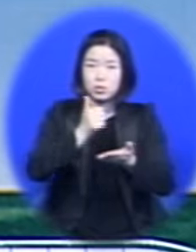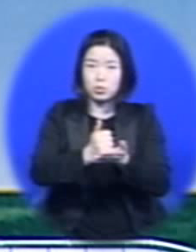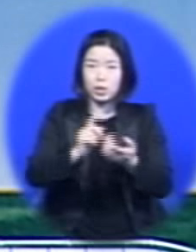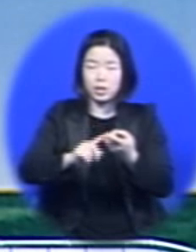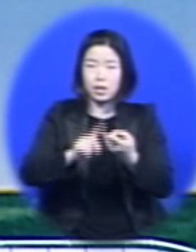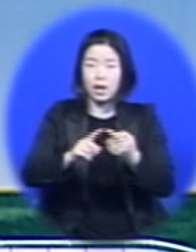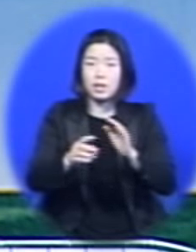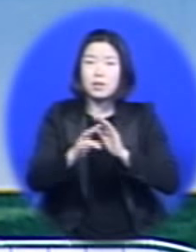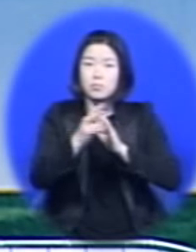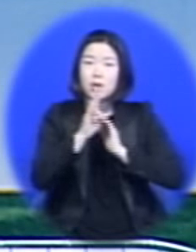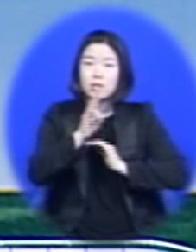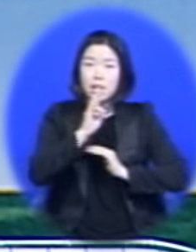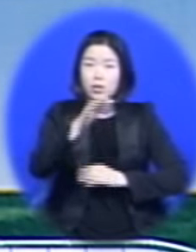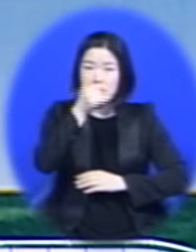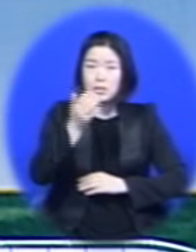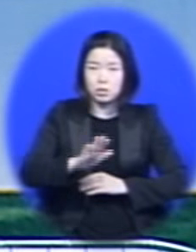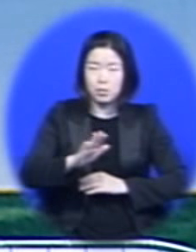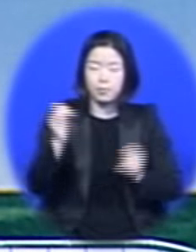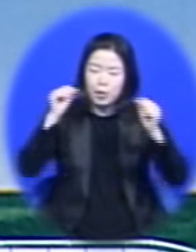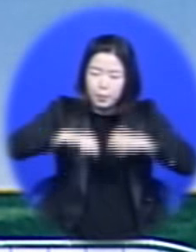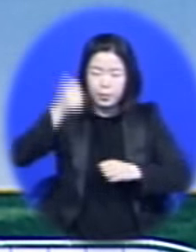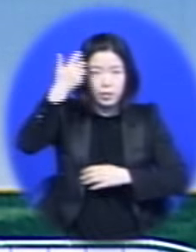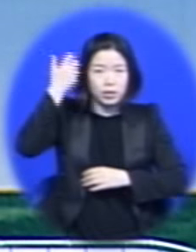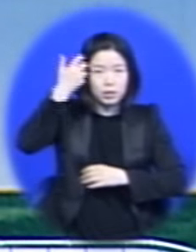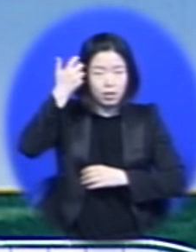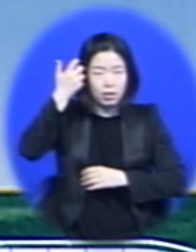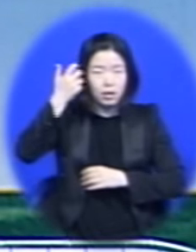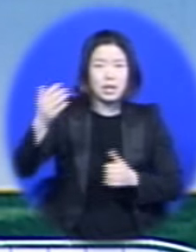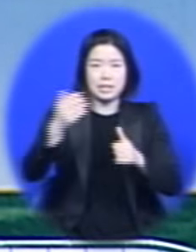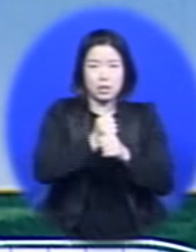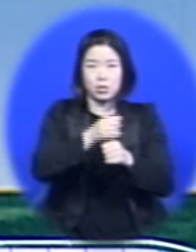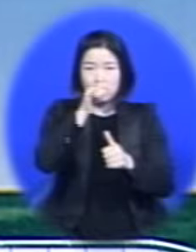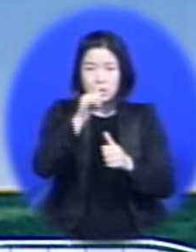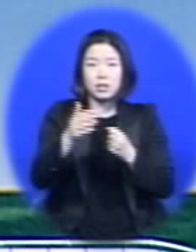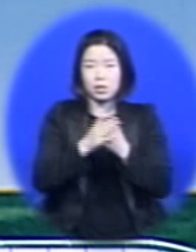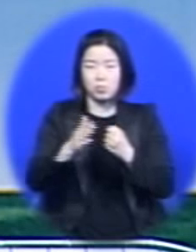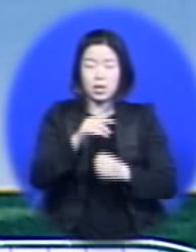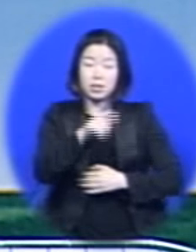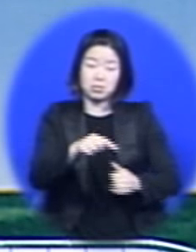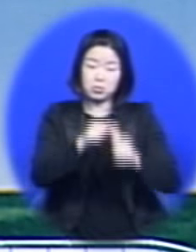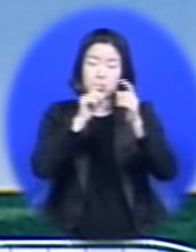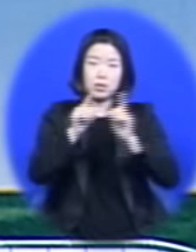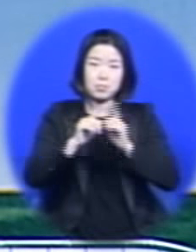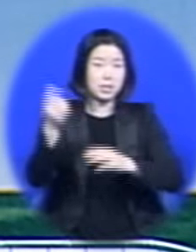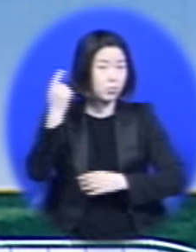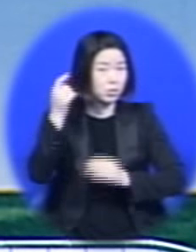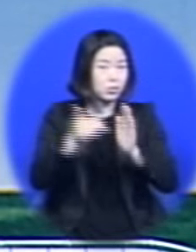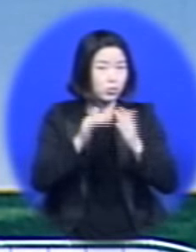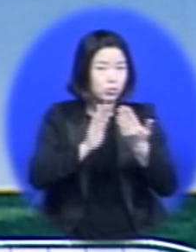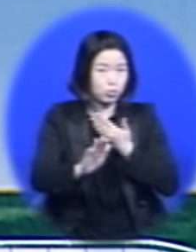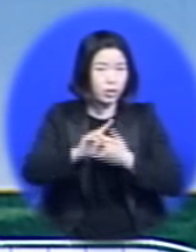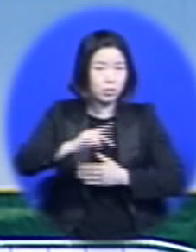불구하고 그들은 불순종의 영을 사로잡혀 있었기 때문에 그 구원의 말씀을 듣고도